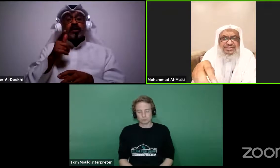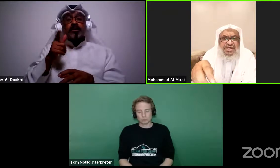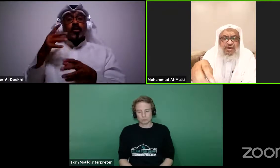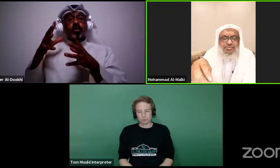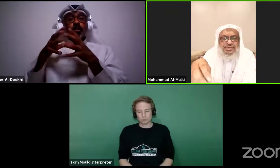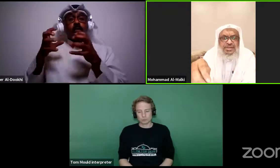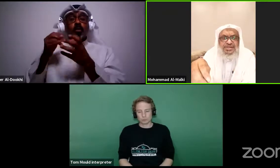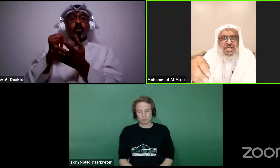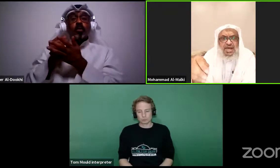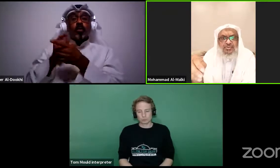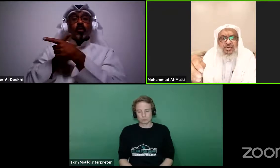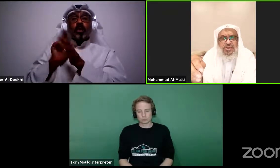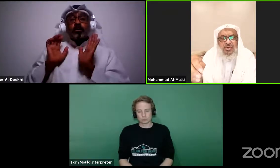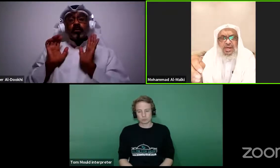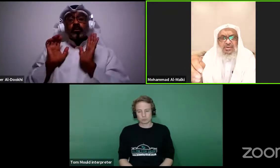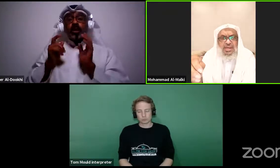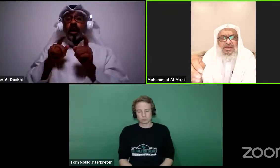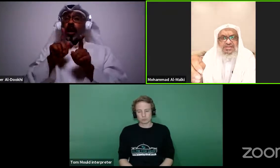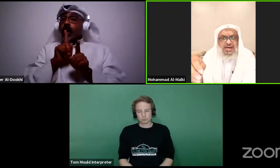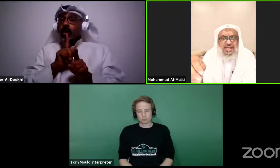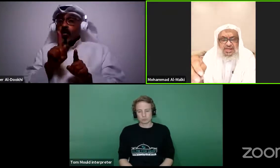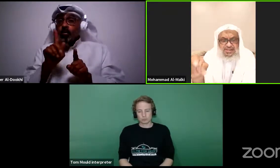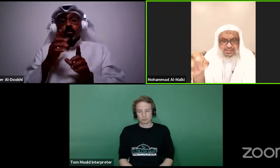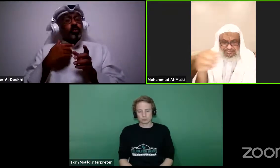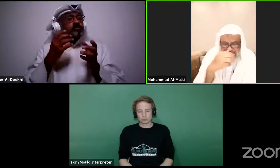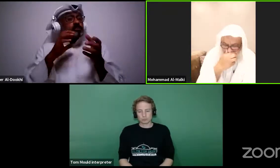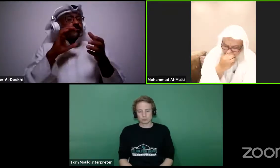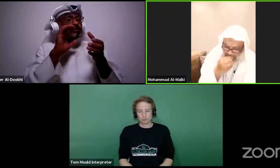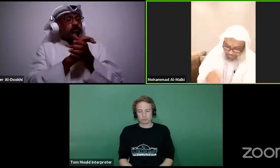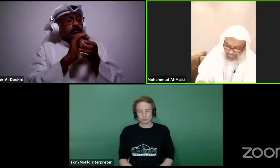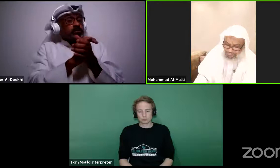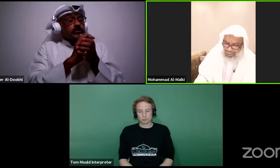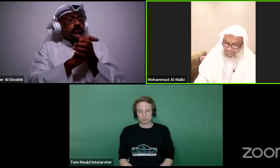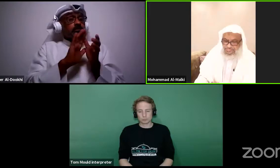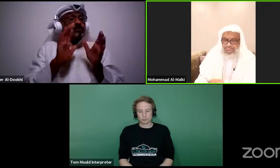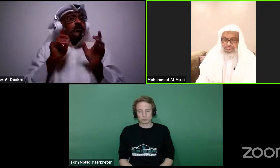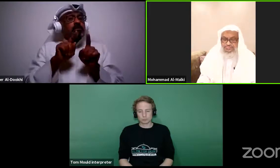أو فسره به أصحابه رضوان الله تعالى عليه.